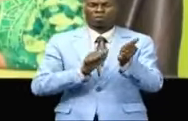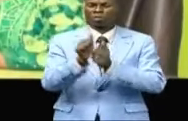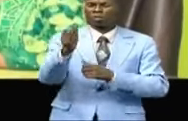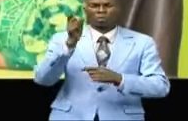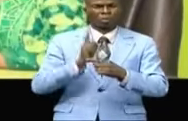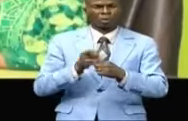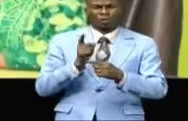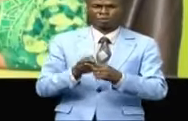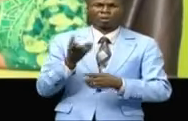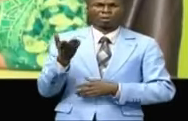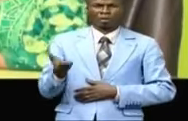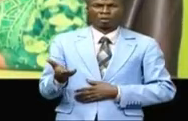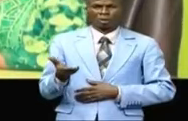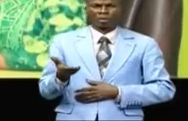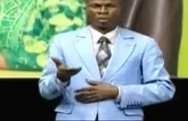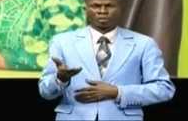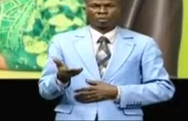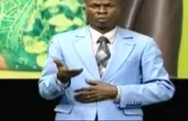circulation.